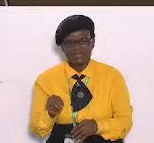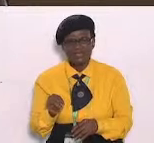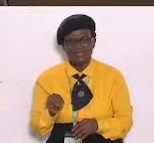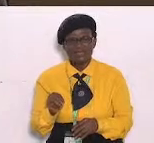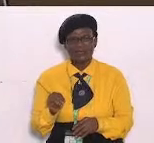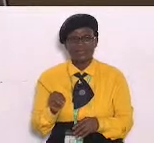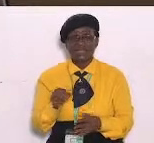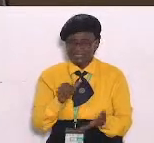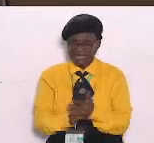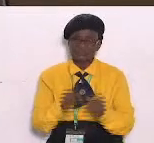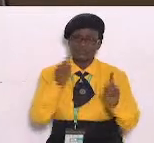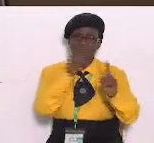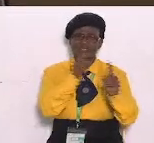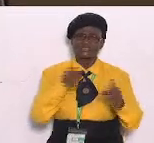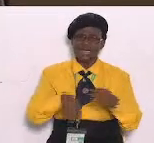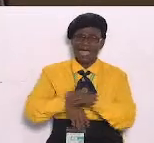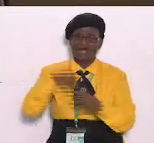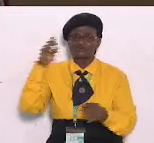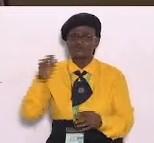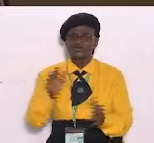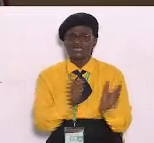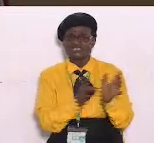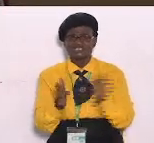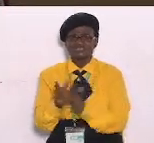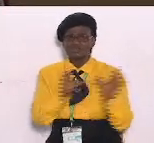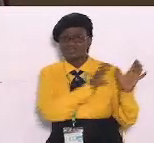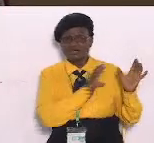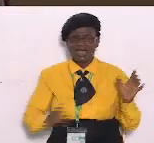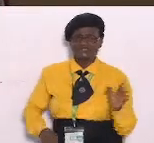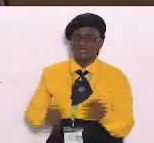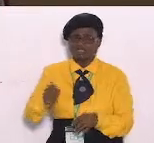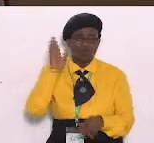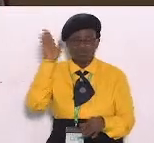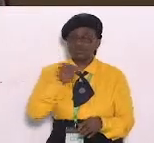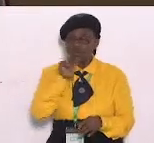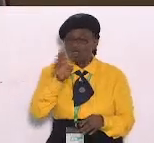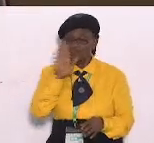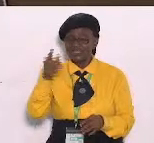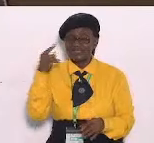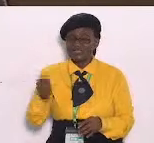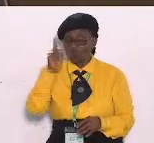appel tout ce que vous devez dire de vendre